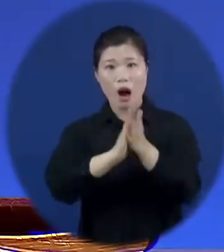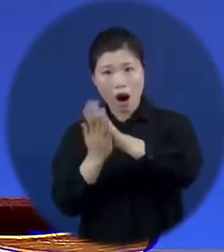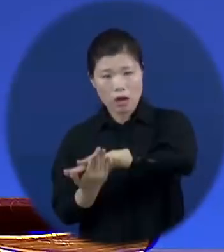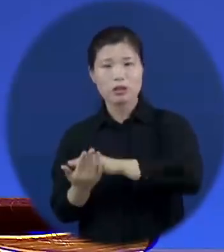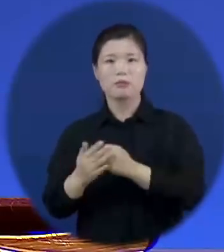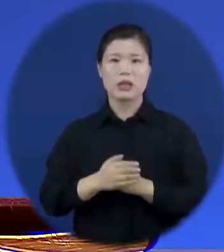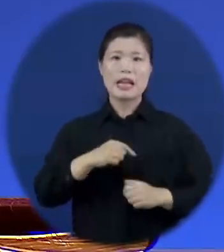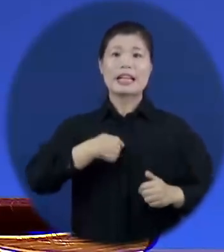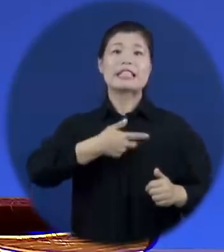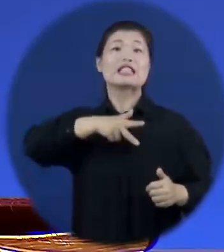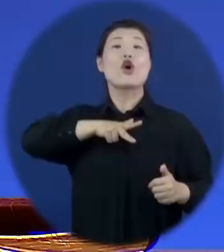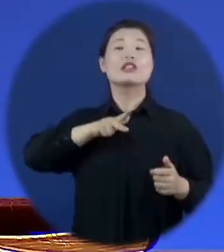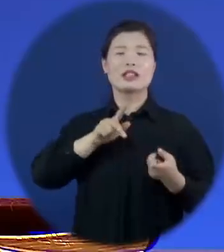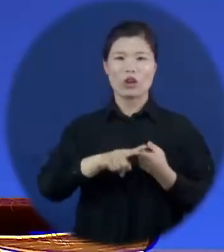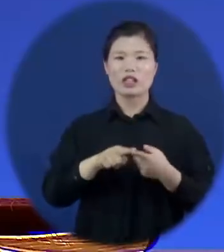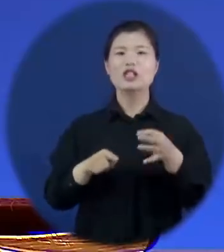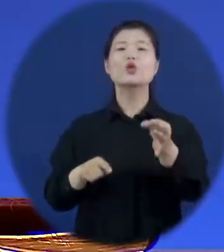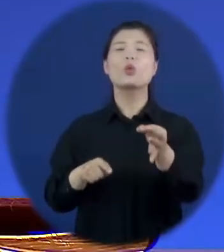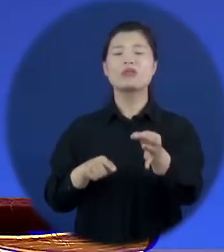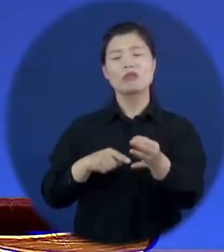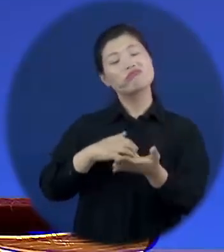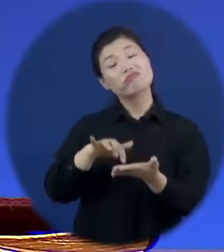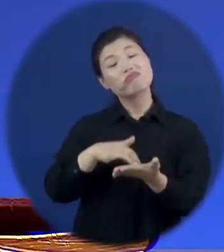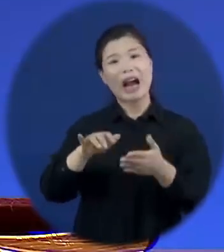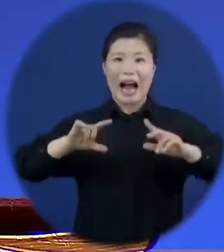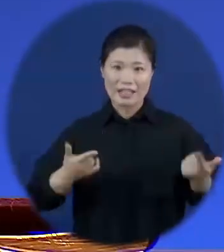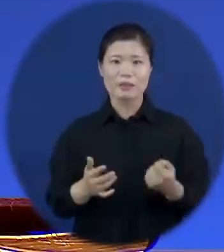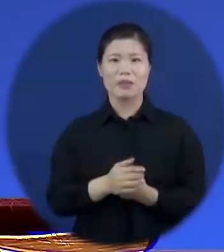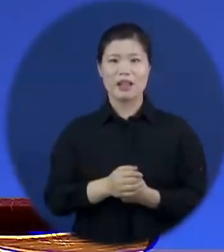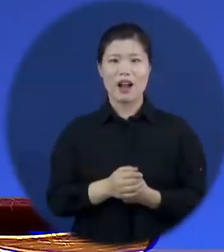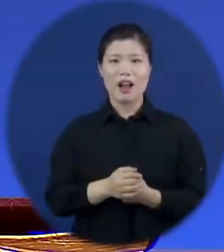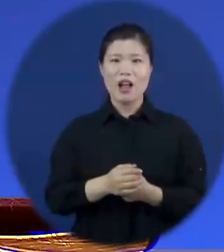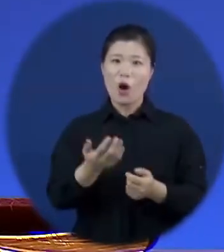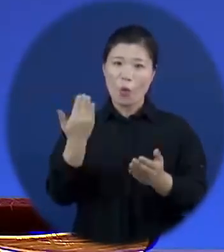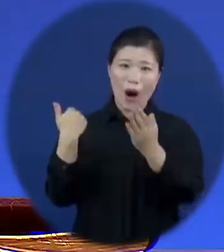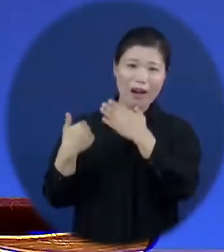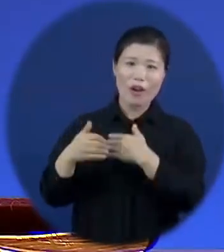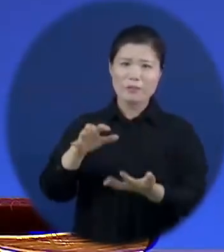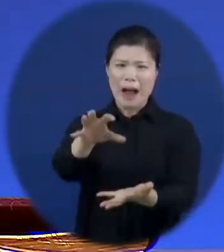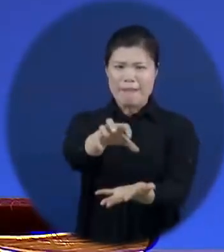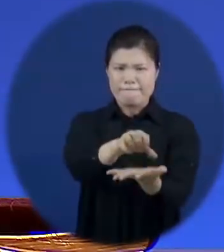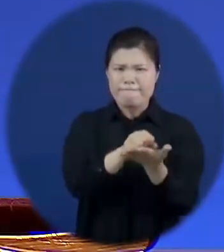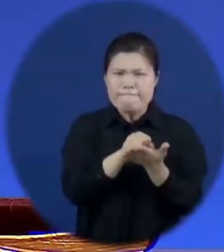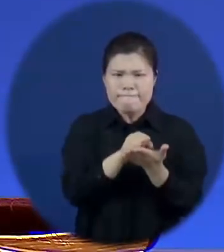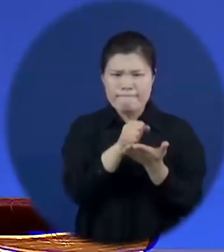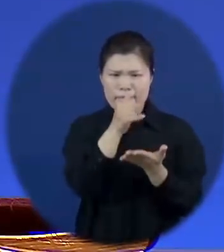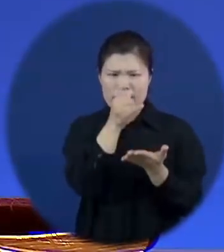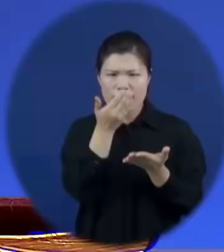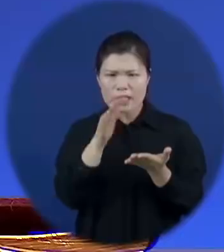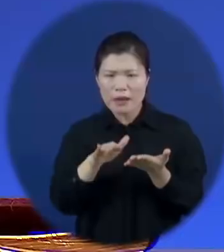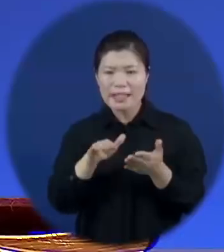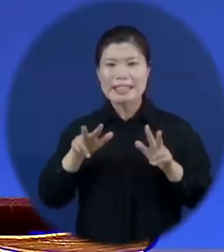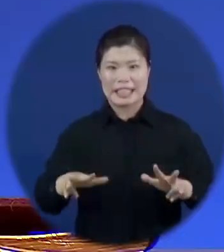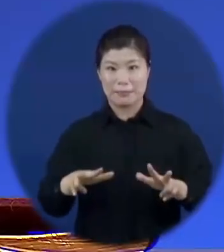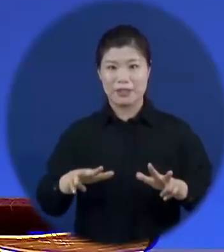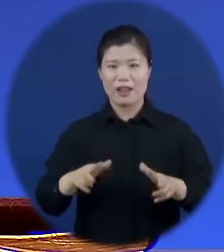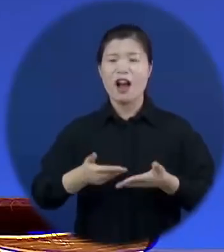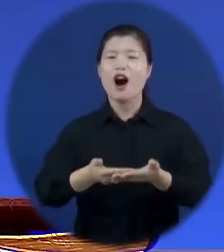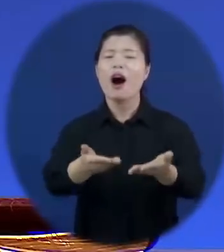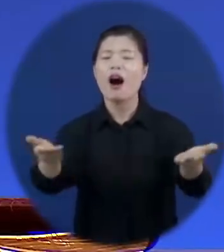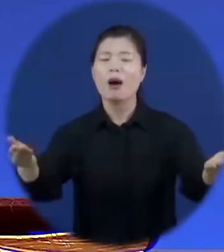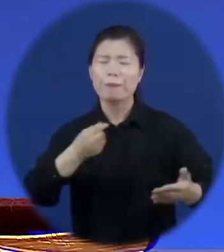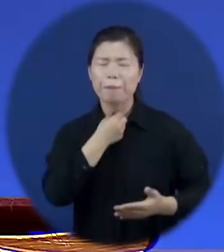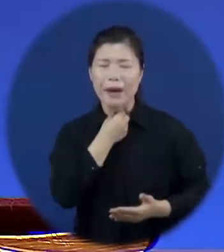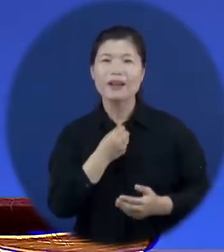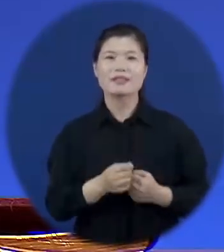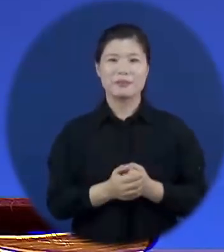이상 그의 정체성을 돈으로 규정하지 않았습니다. 과거는 움켜쥐려는 열정으로 가득 찼었습니다. 그러나 이제는 주려는